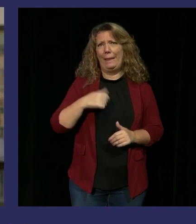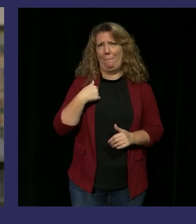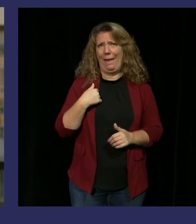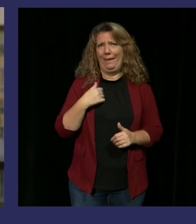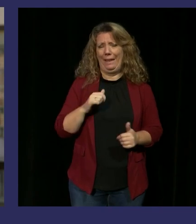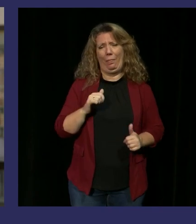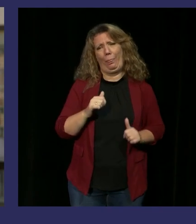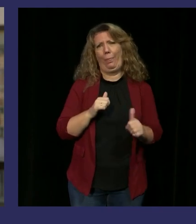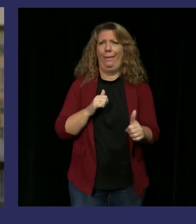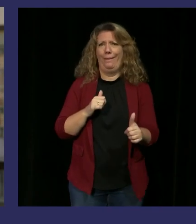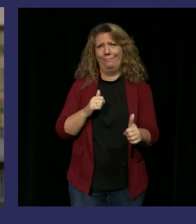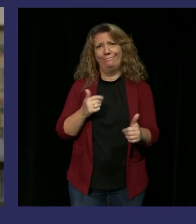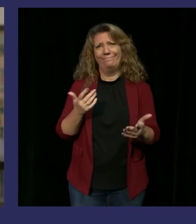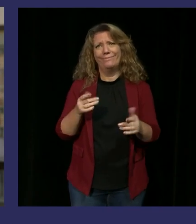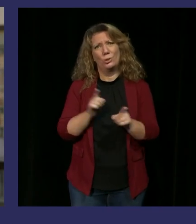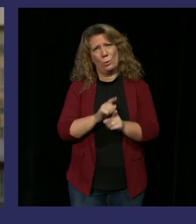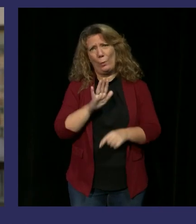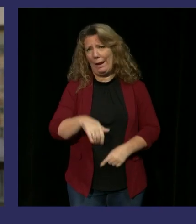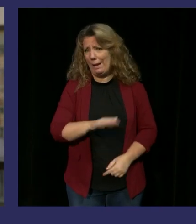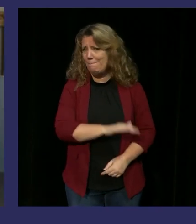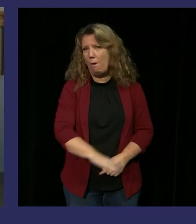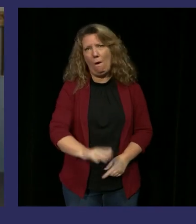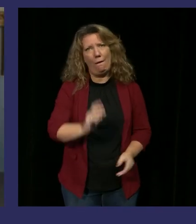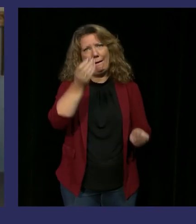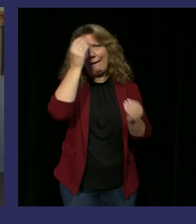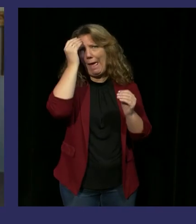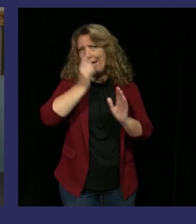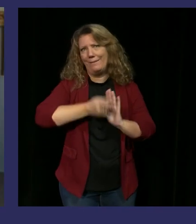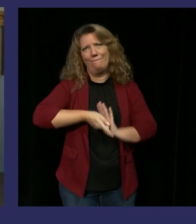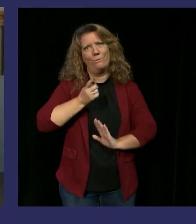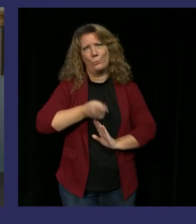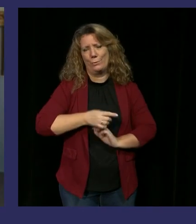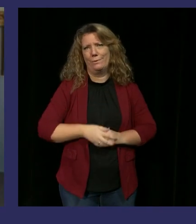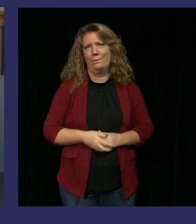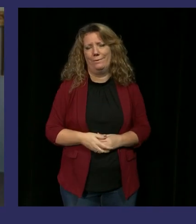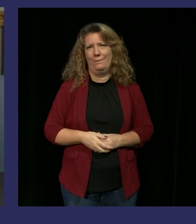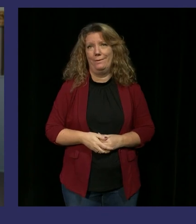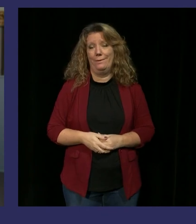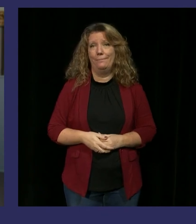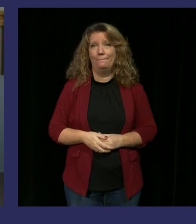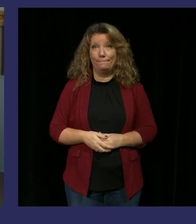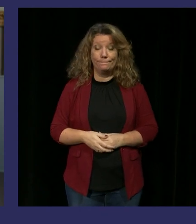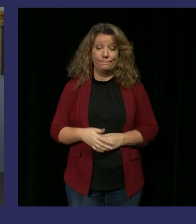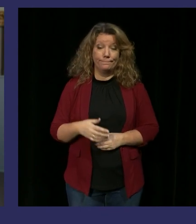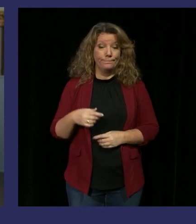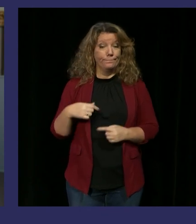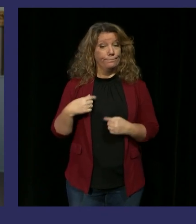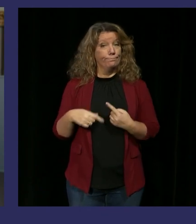Men sånn er det jo. Unger lærer jo fort. Så hadde jeg den opplevelsen. Jeg